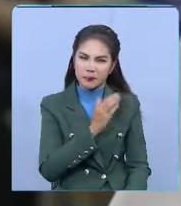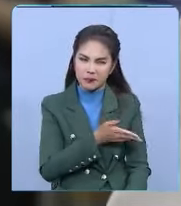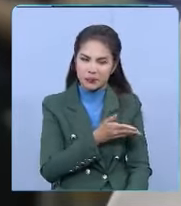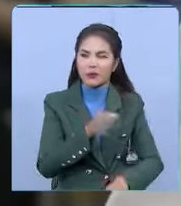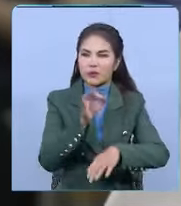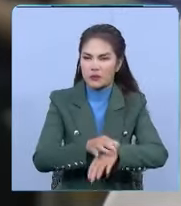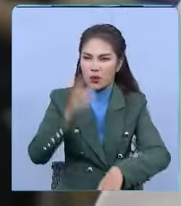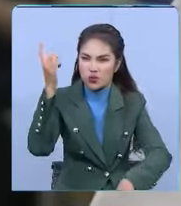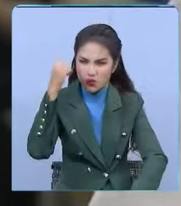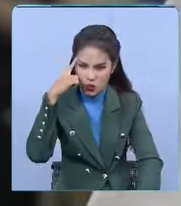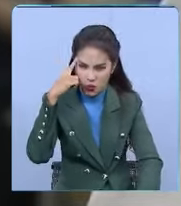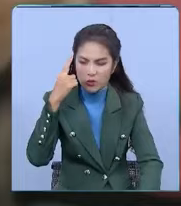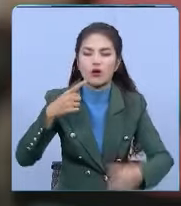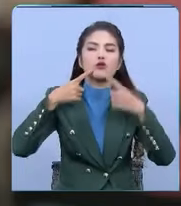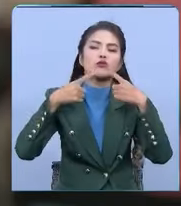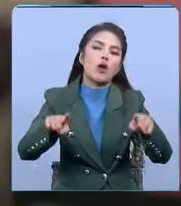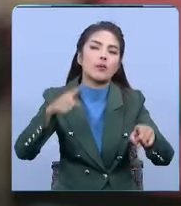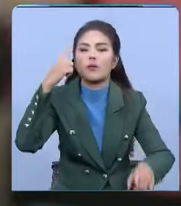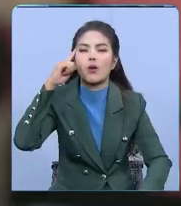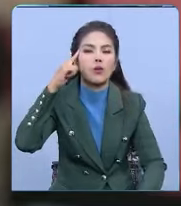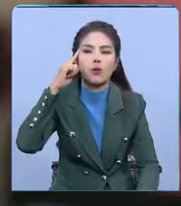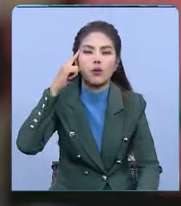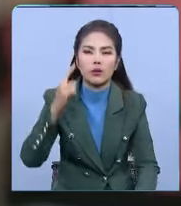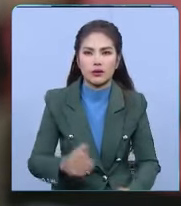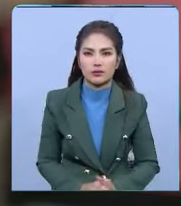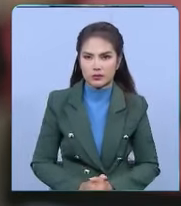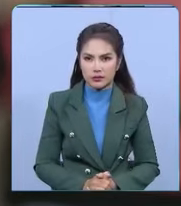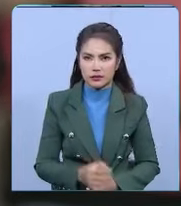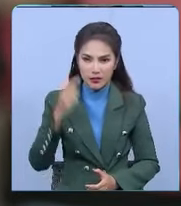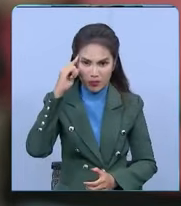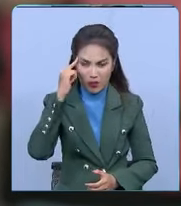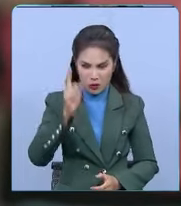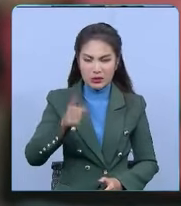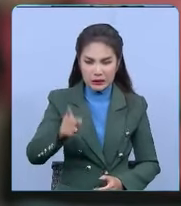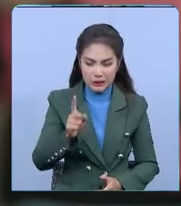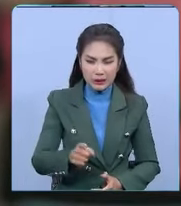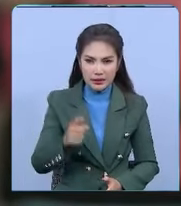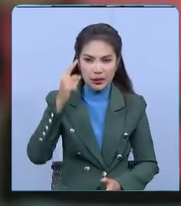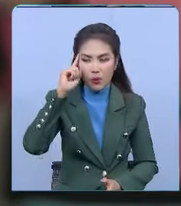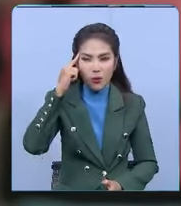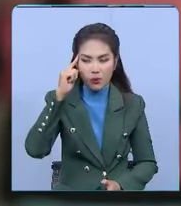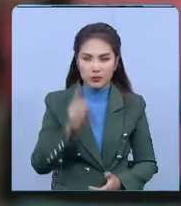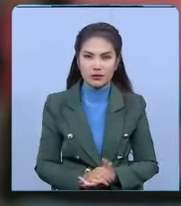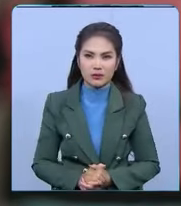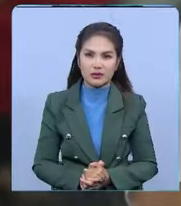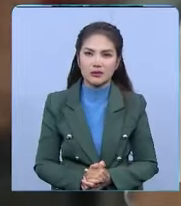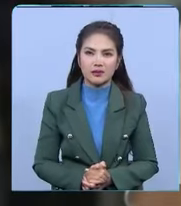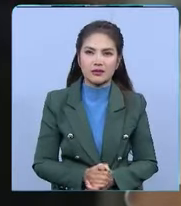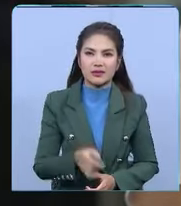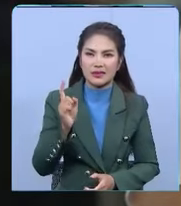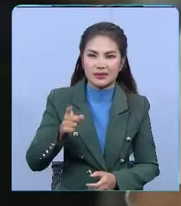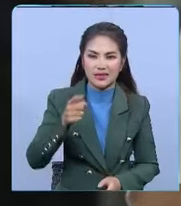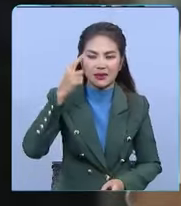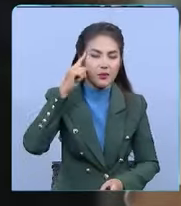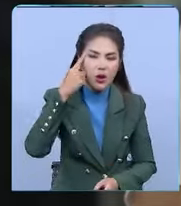รู้แค่ตอบว่าไม่รู้ เพราะว่าผมไม่รู้จริงๆผมยังบอกว่าไม่รู ้ครับ ผมไม่รู้จริงๆในเรื่องของเขาตอบ